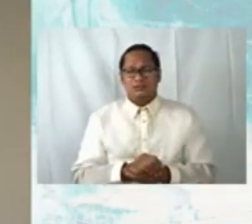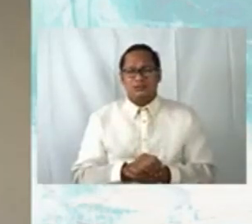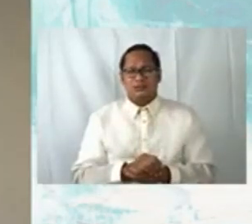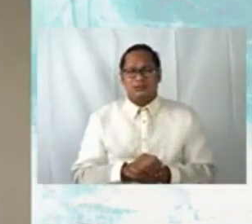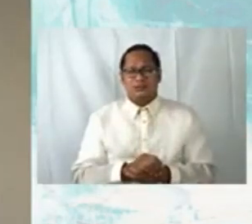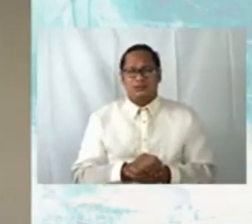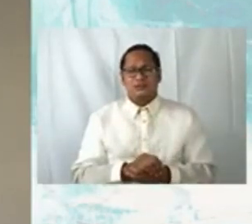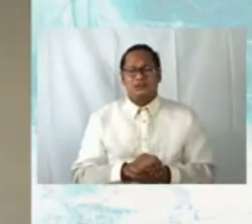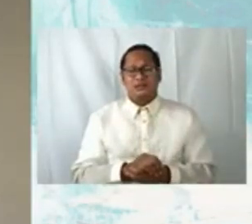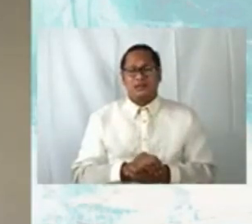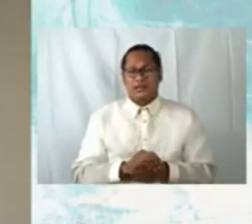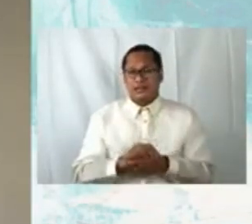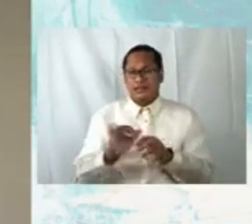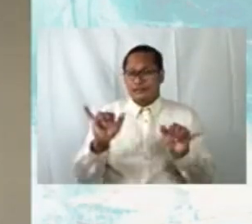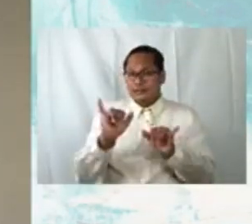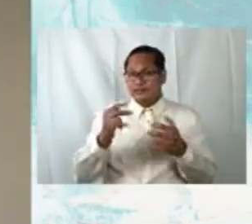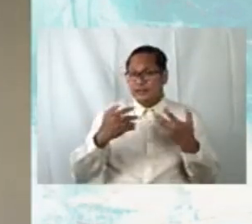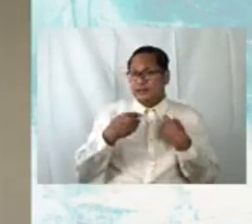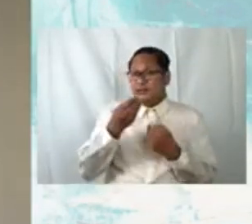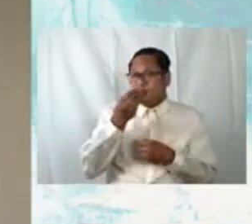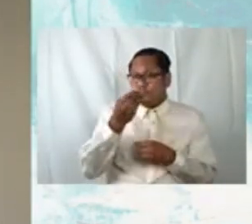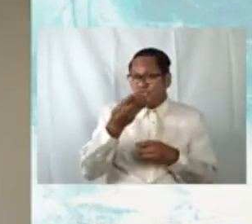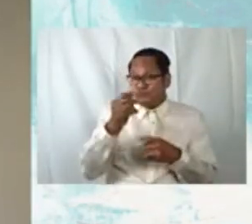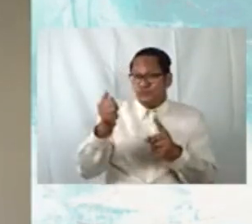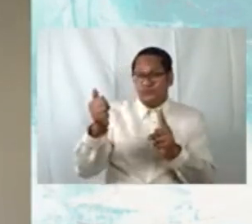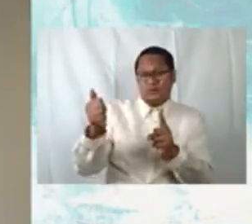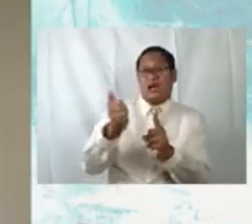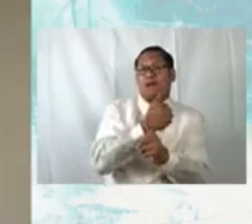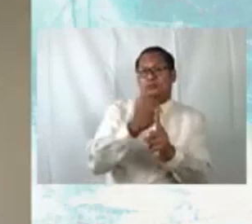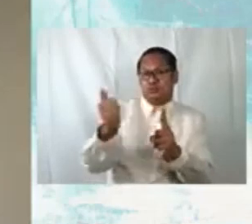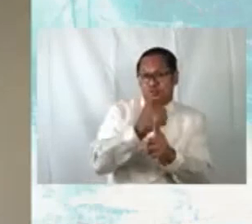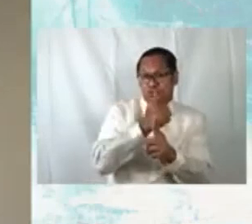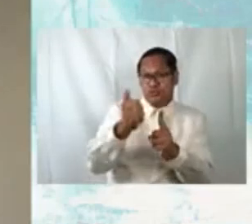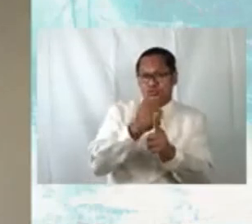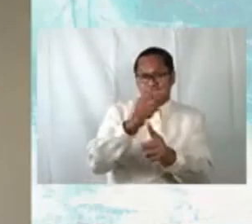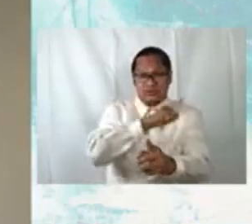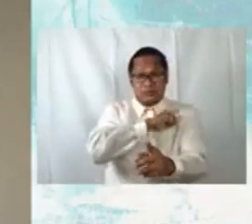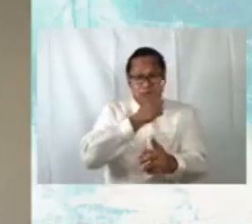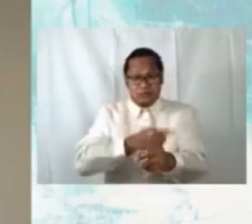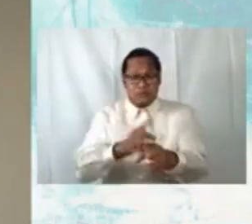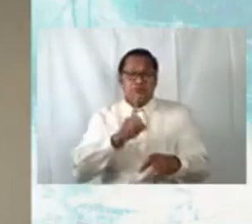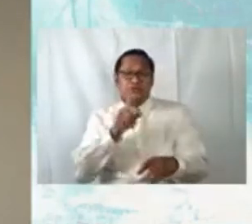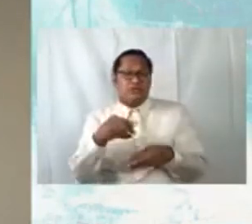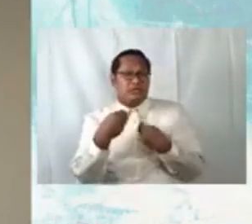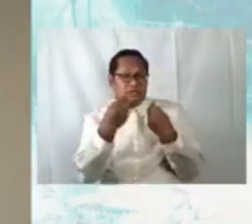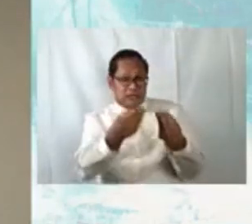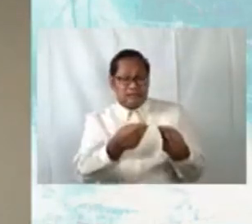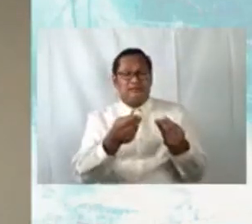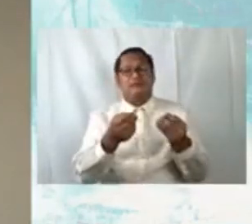At mayroon pang ilan na umaabuso sa kanilang kapangyarihang ibinigay lamang sa kanila ng taong bayan.